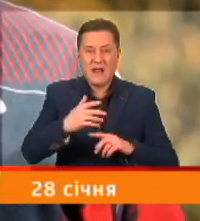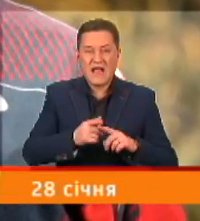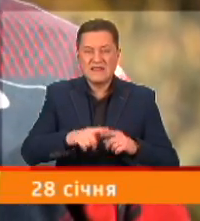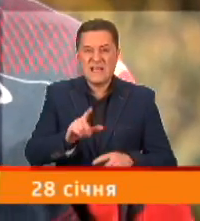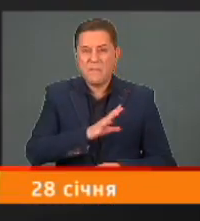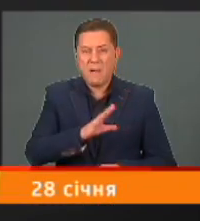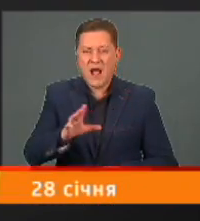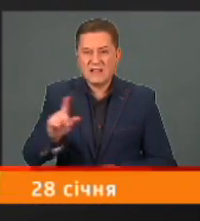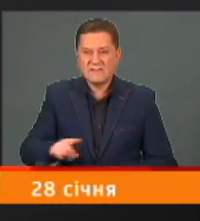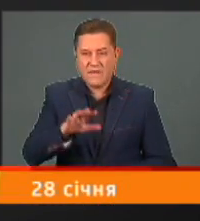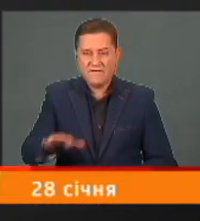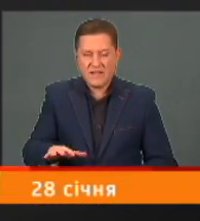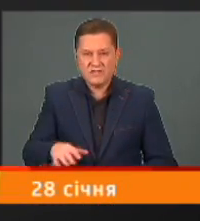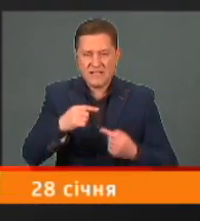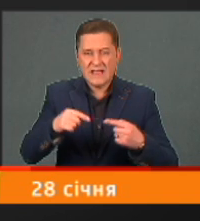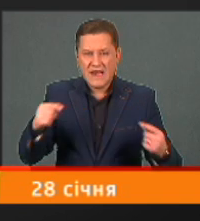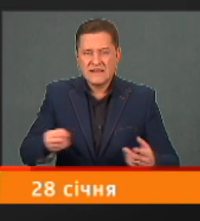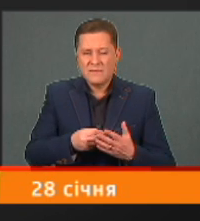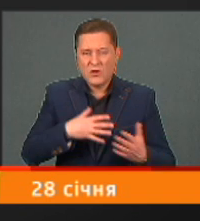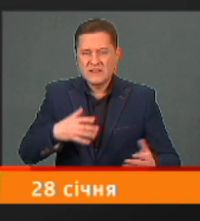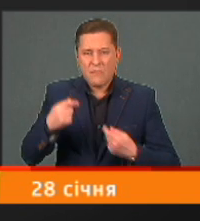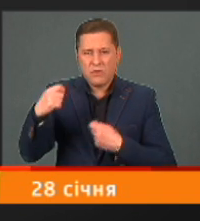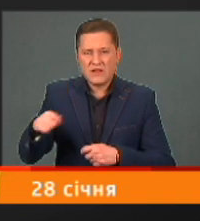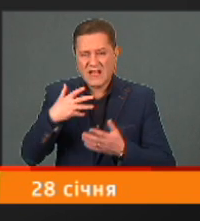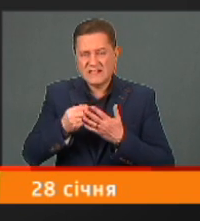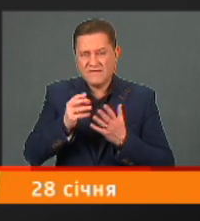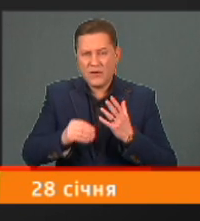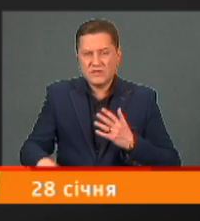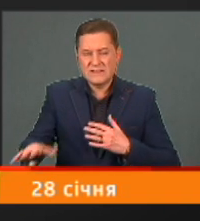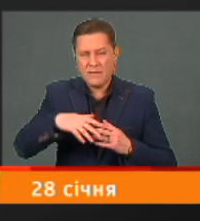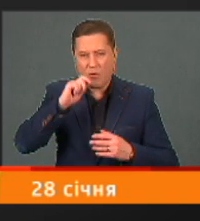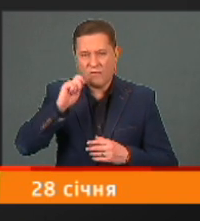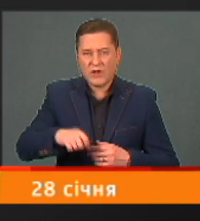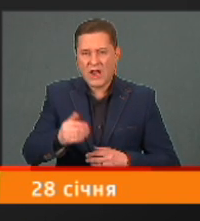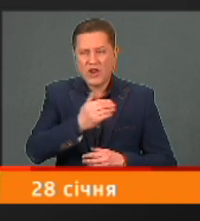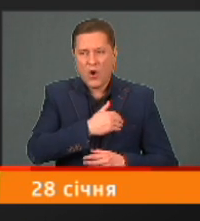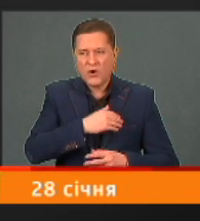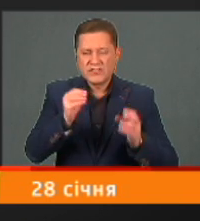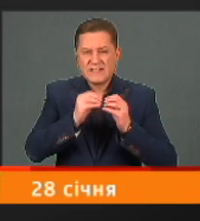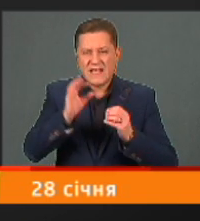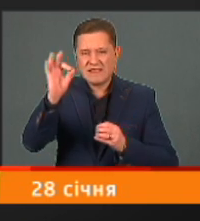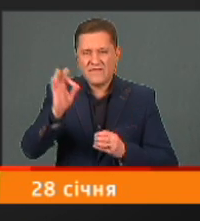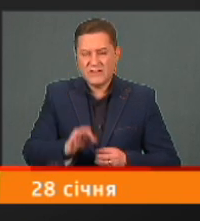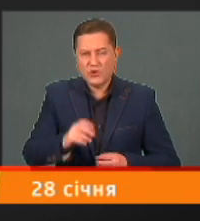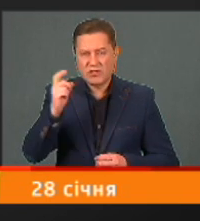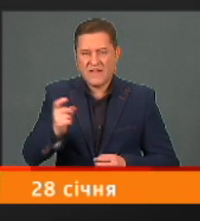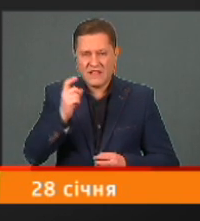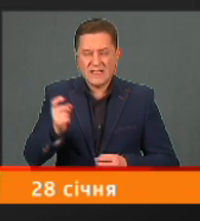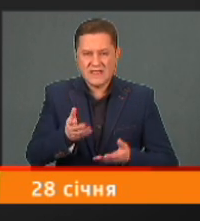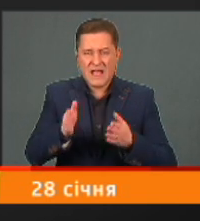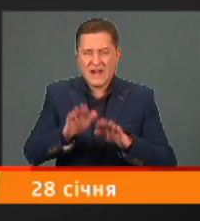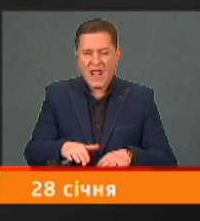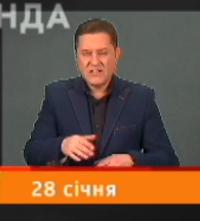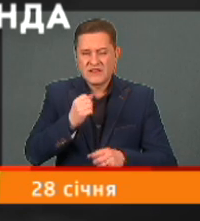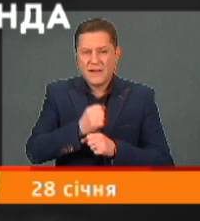вічне багатство. За різними оцінками, продати свою землю в Україні наразі хочуть лише 10% власників. Решту